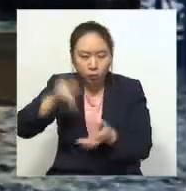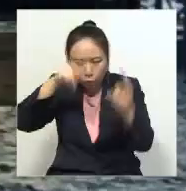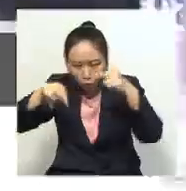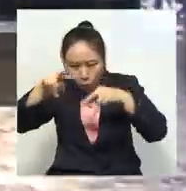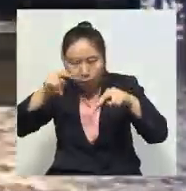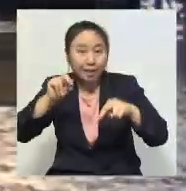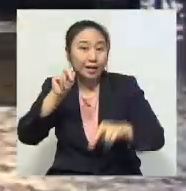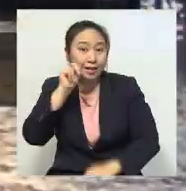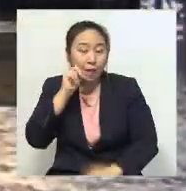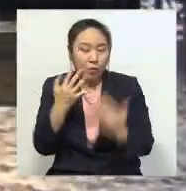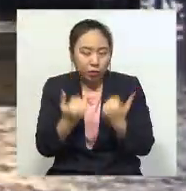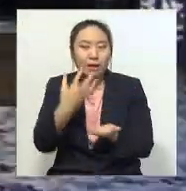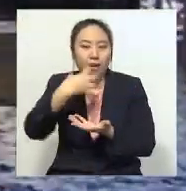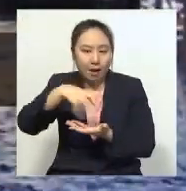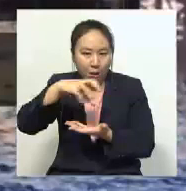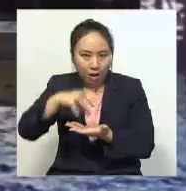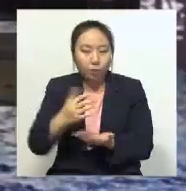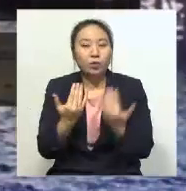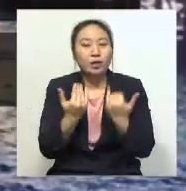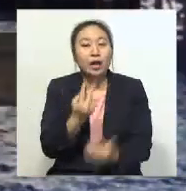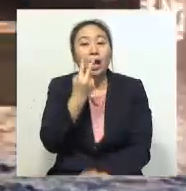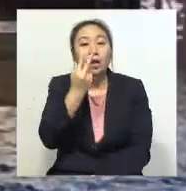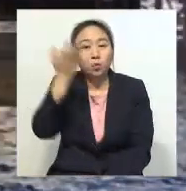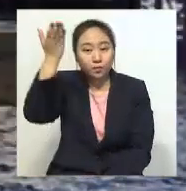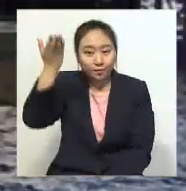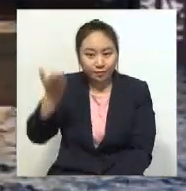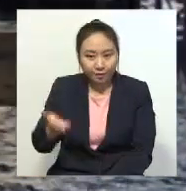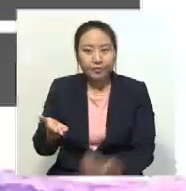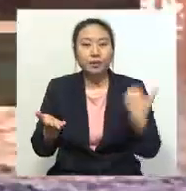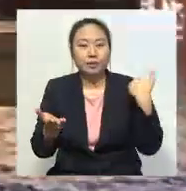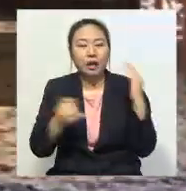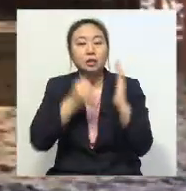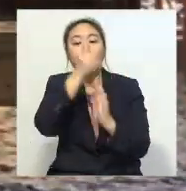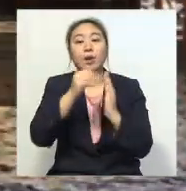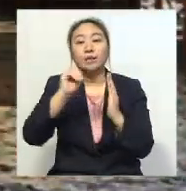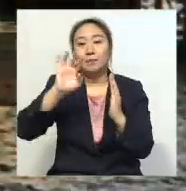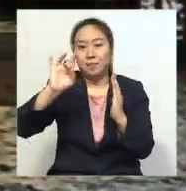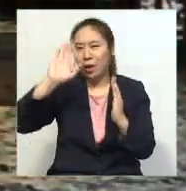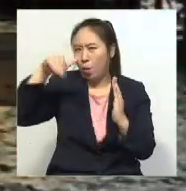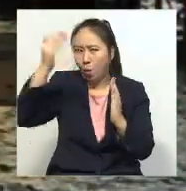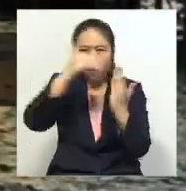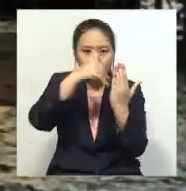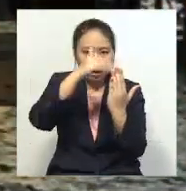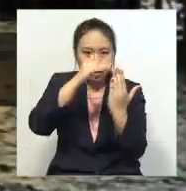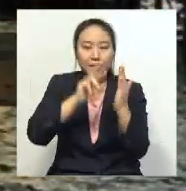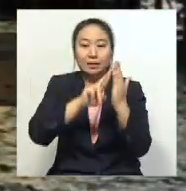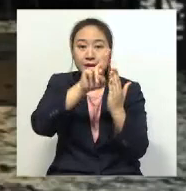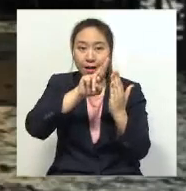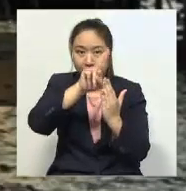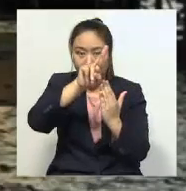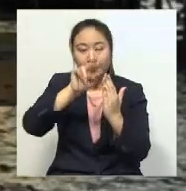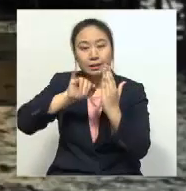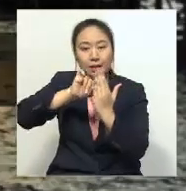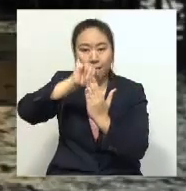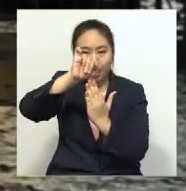วิกฤตรายงานมานี่นะคะเราไล่เรียงให้คุณผู้ชมได้เห็นอยู่หน้าจอนะคะ48จังหวัดเริ่มจากภาคเหนือค่ะมีที่เชียงราย